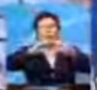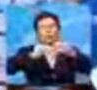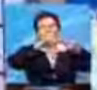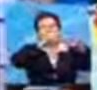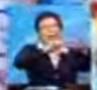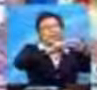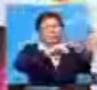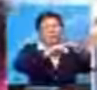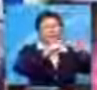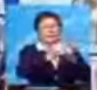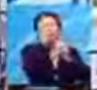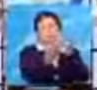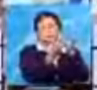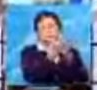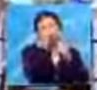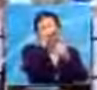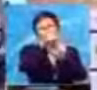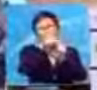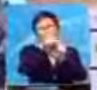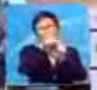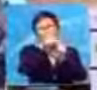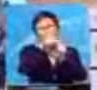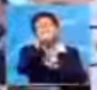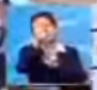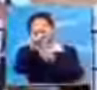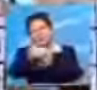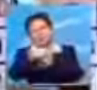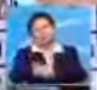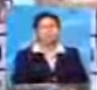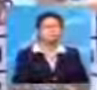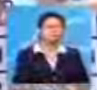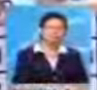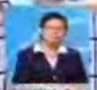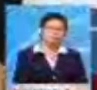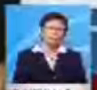ketiga dengan 4 jam 1 9